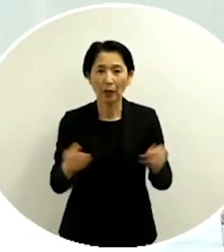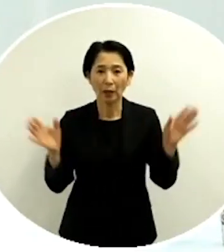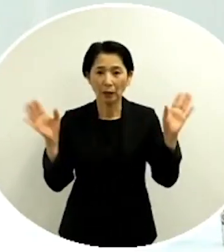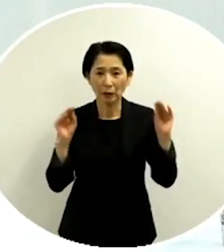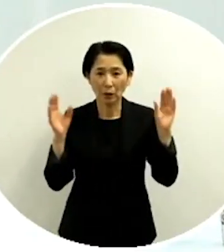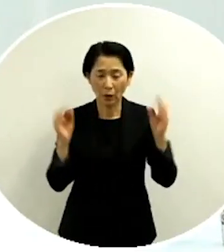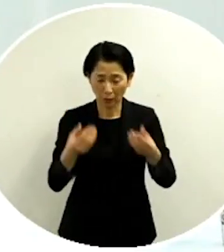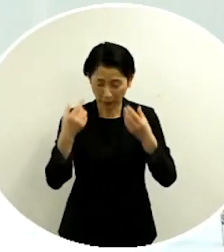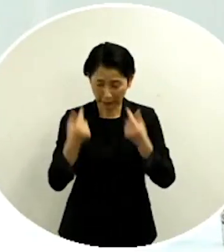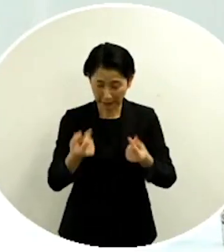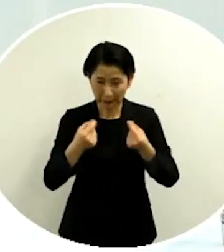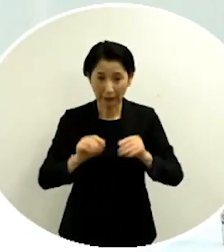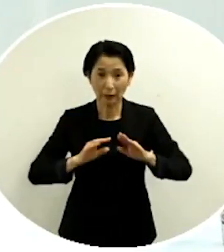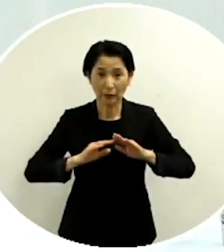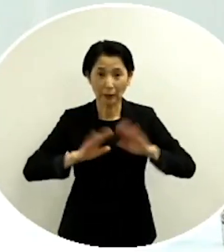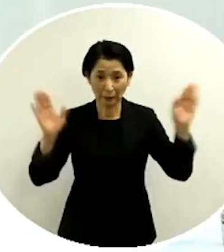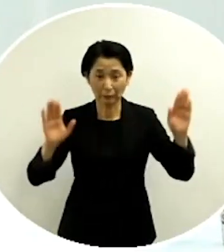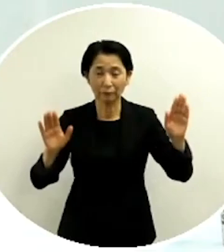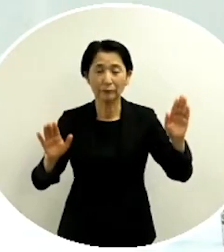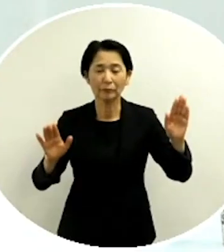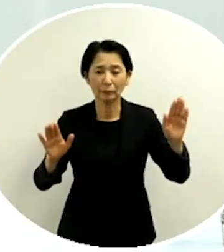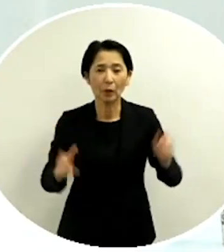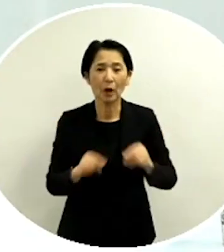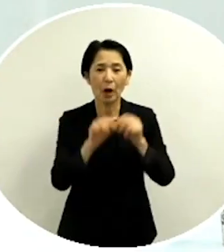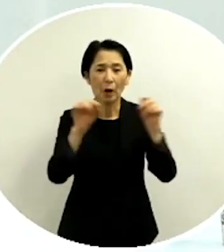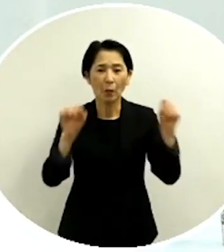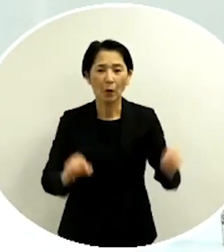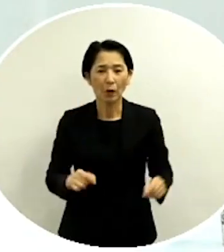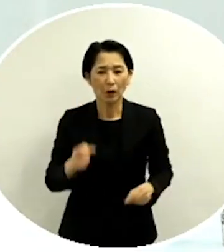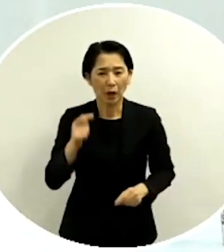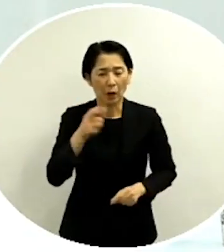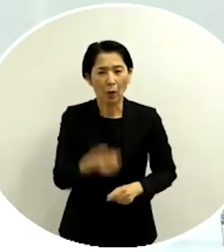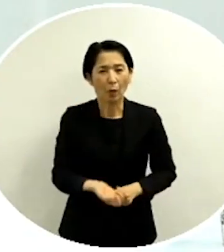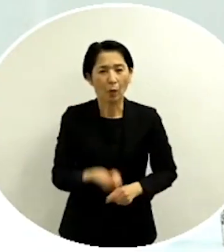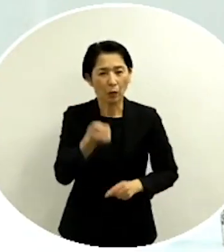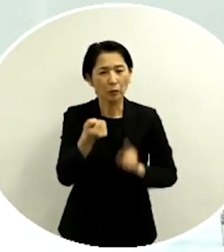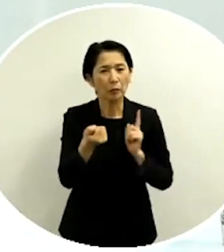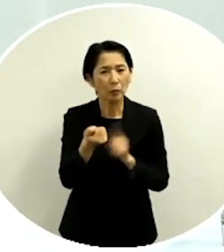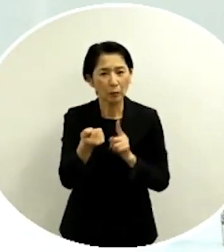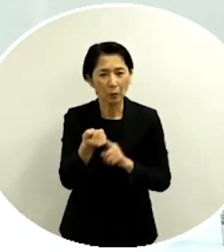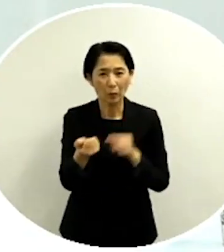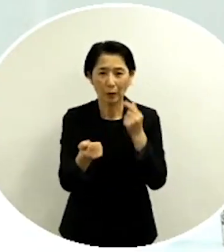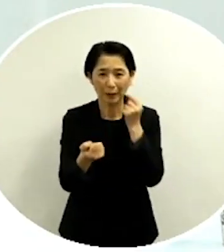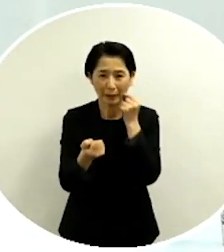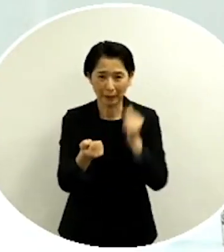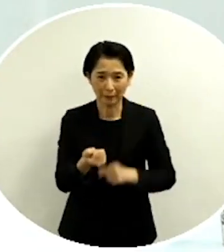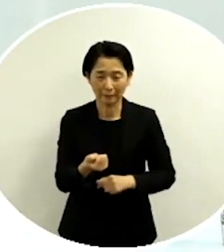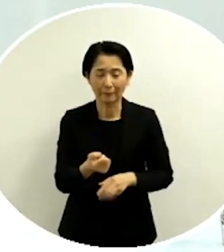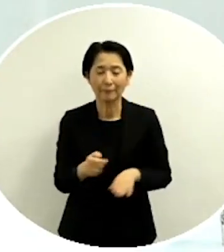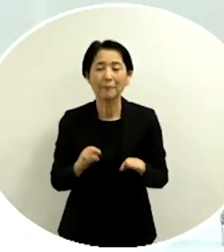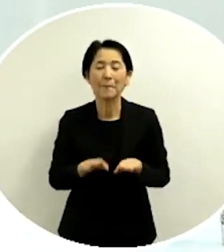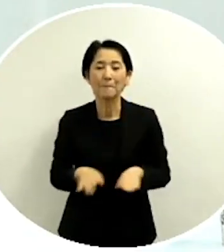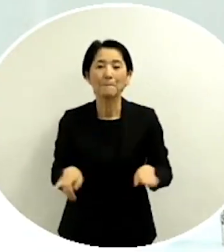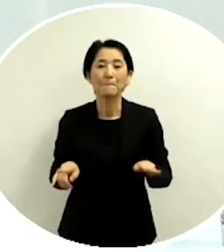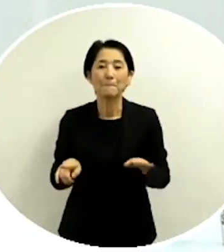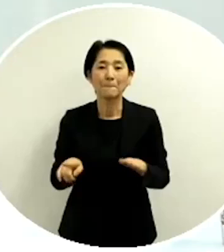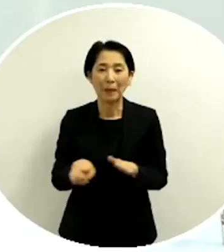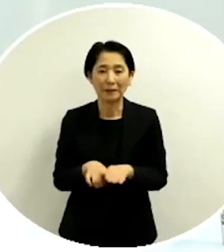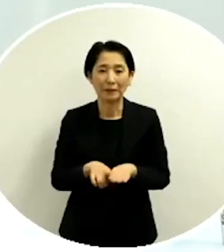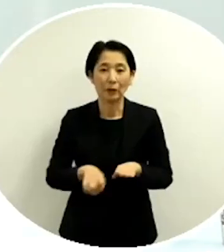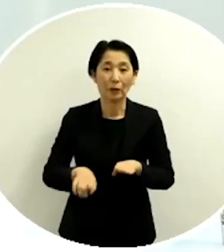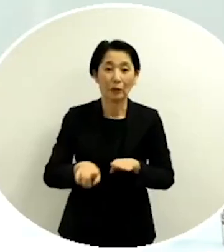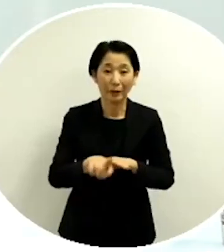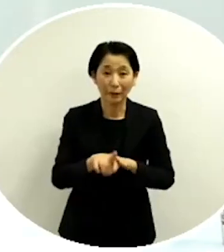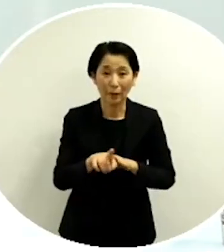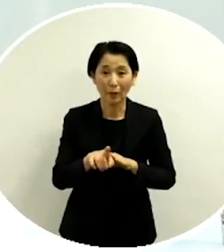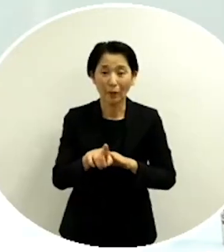しなければですね問題意識を持つことすらできないだから私が代表になったらまず開くオープン